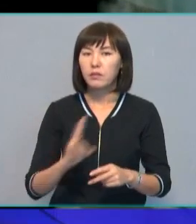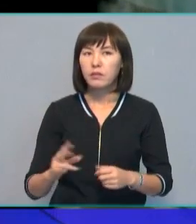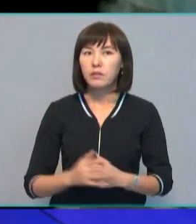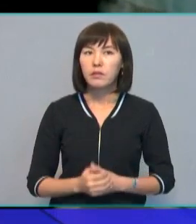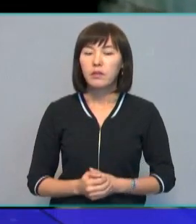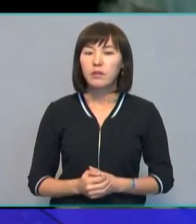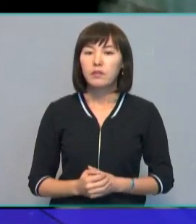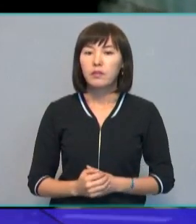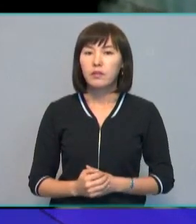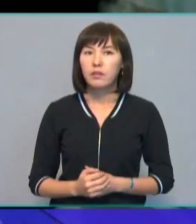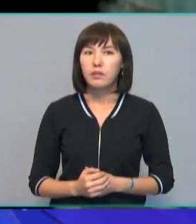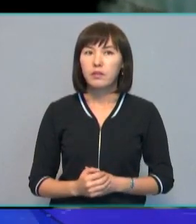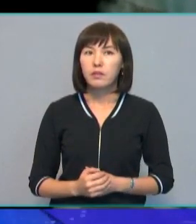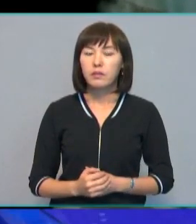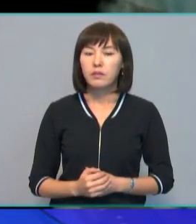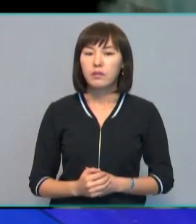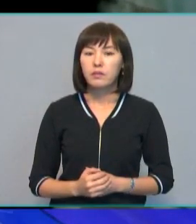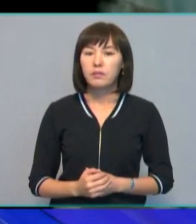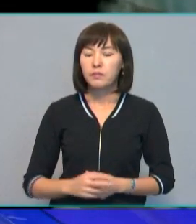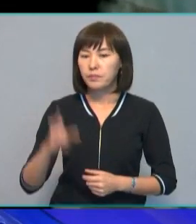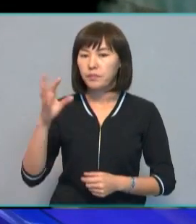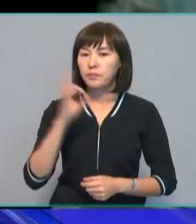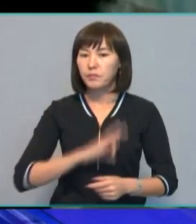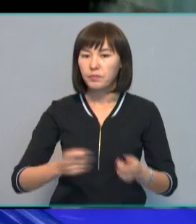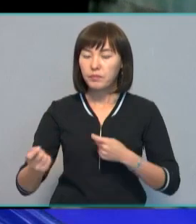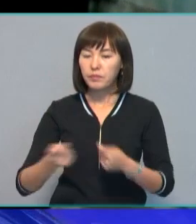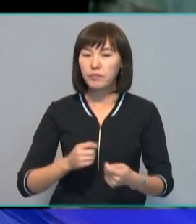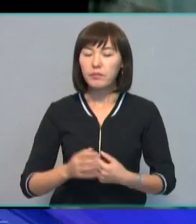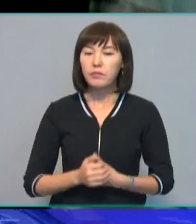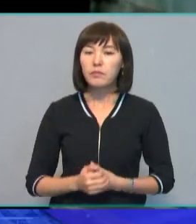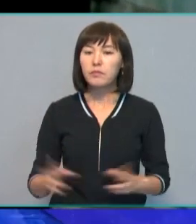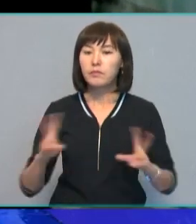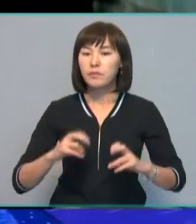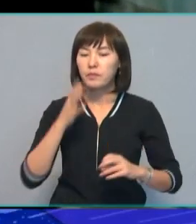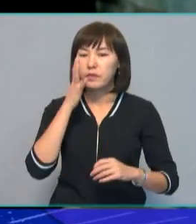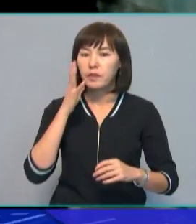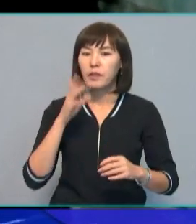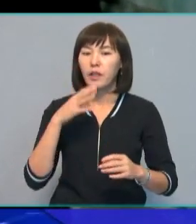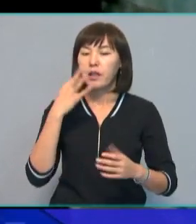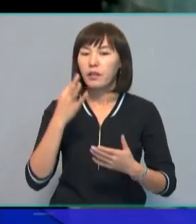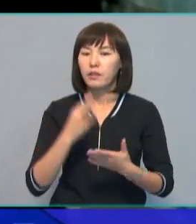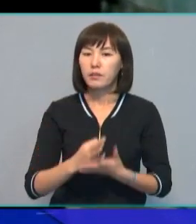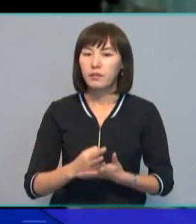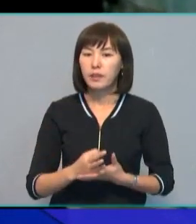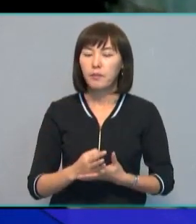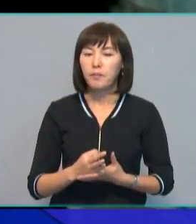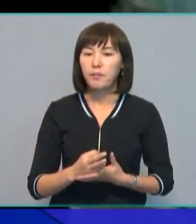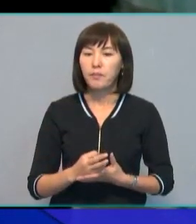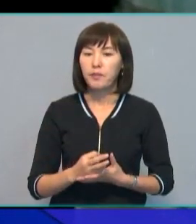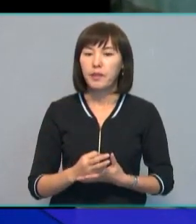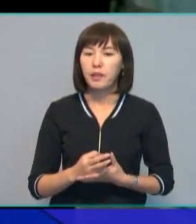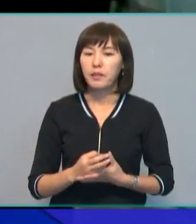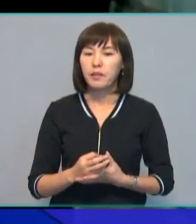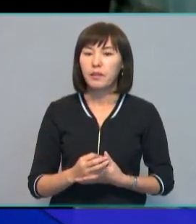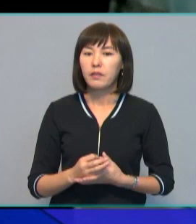біріншіден. Екіншіден мемлекеттік кірістер органдарына тексерген кезде зет отчет дейді, оны зет